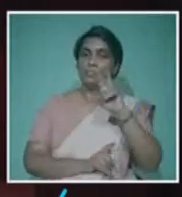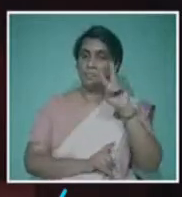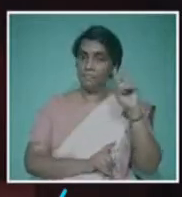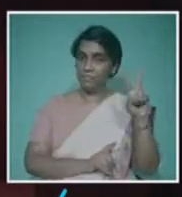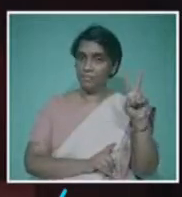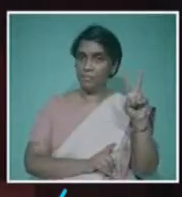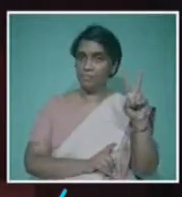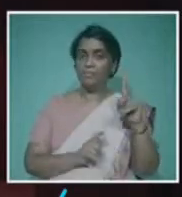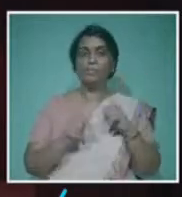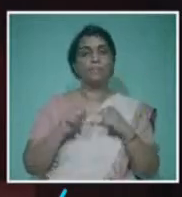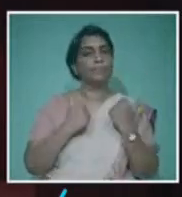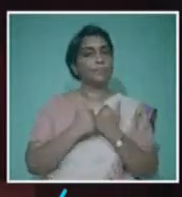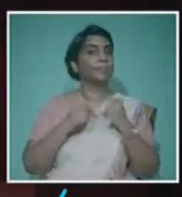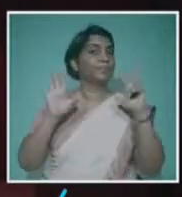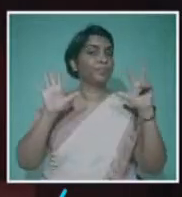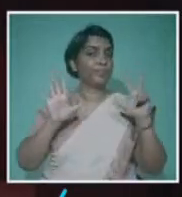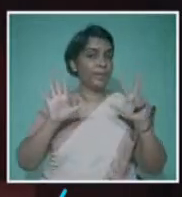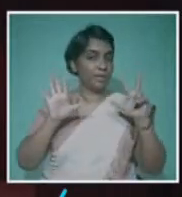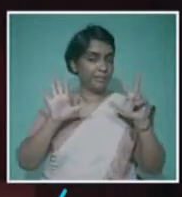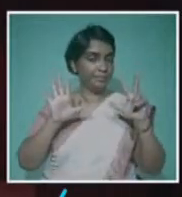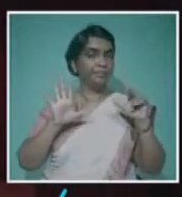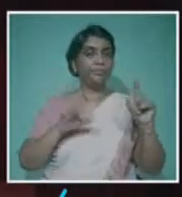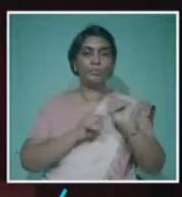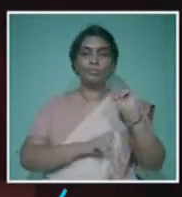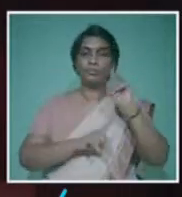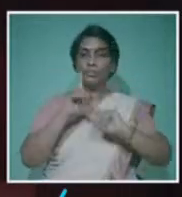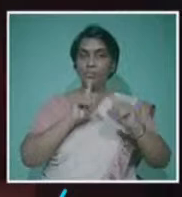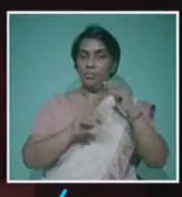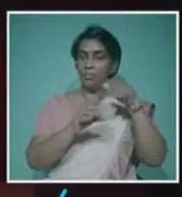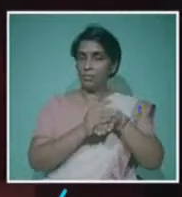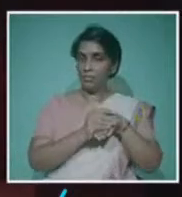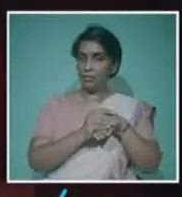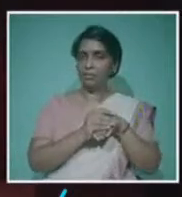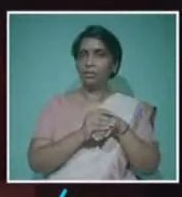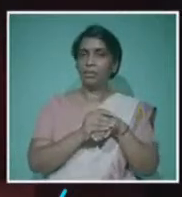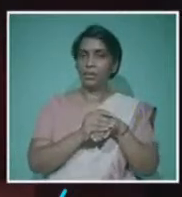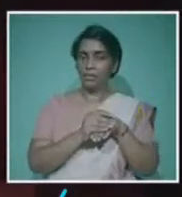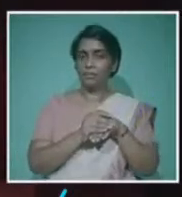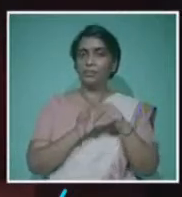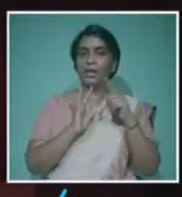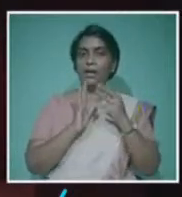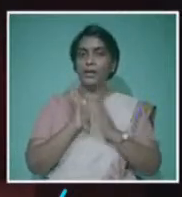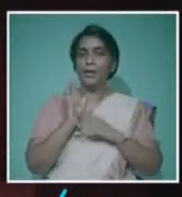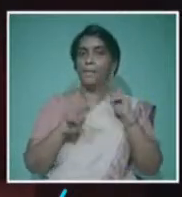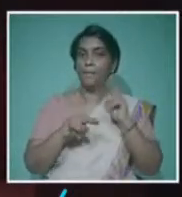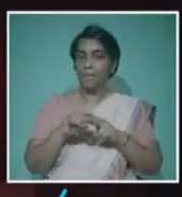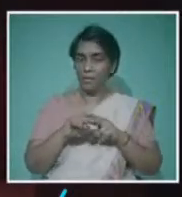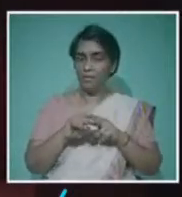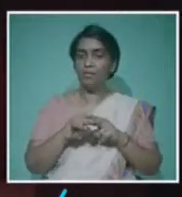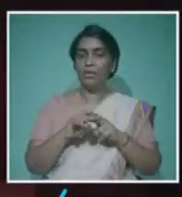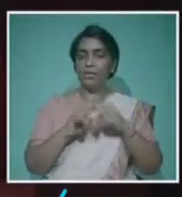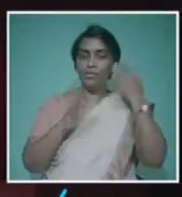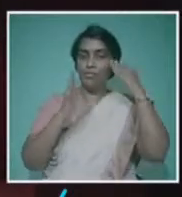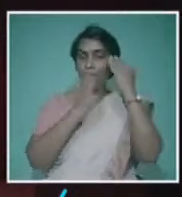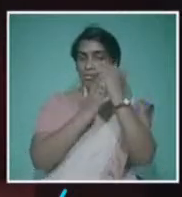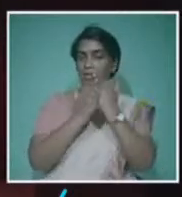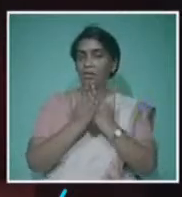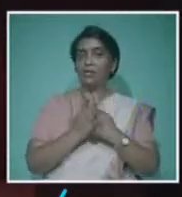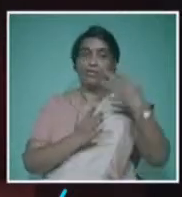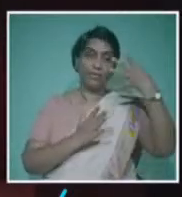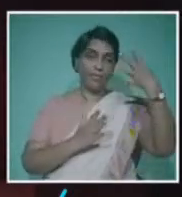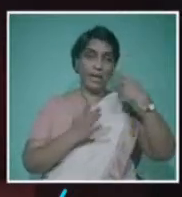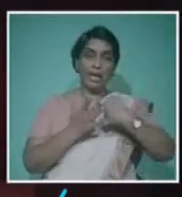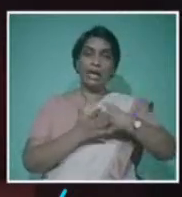2022 අප්‍රේල් 8 වෙනිදා පාර්ලිමේන්තුවේදී IMF Article 4 Staff Report